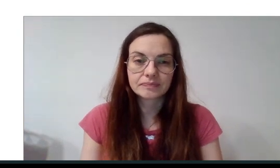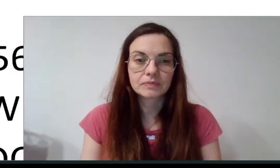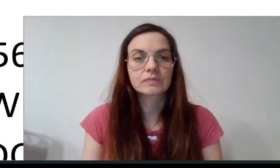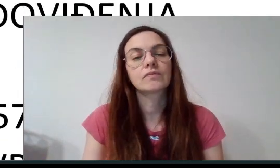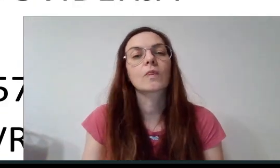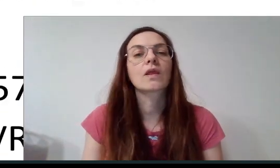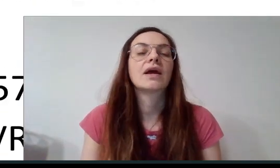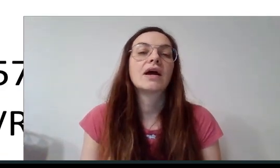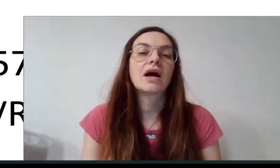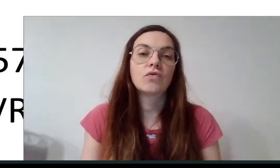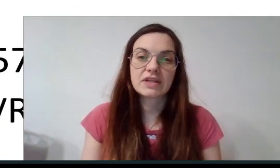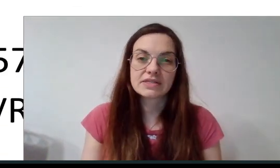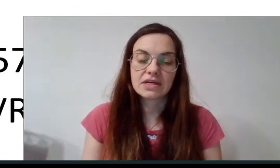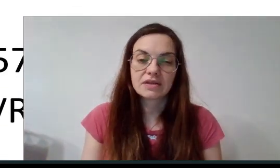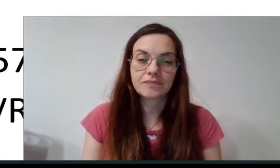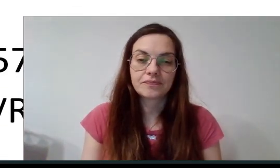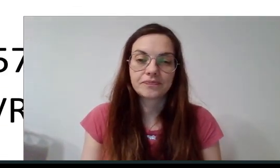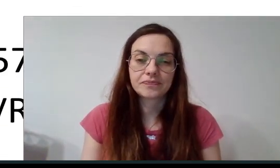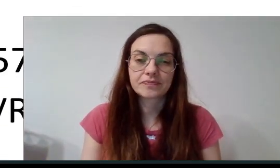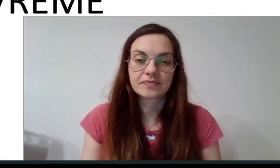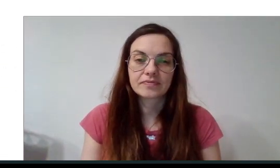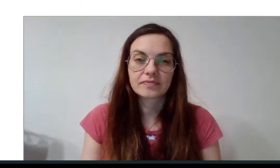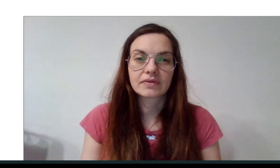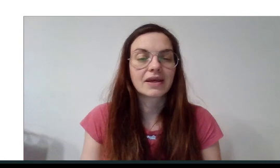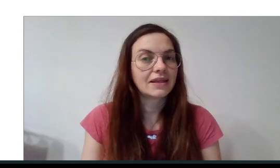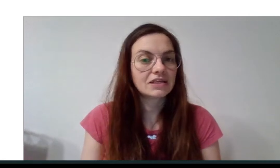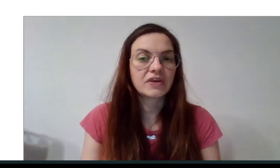Auf Wiedersehen. Das Wetter.